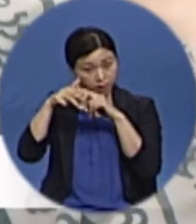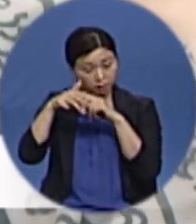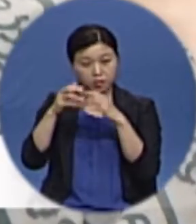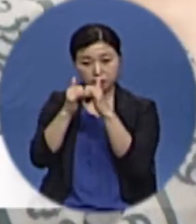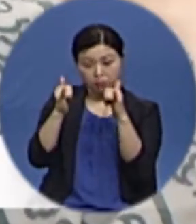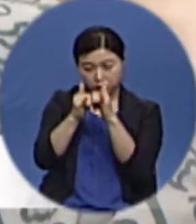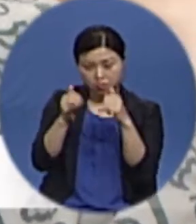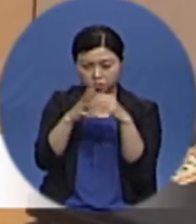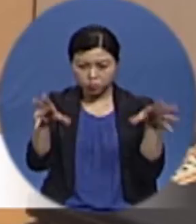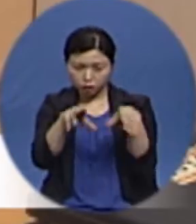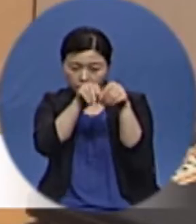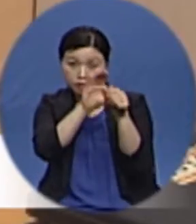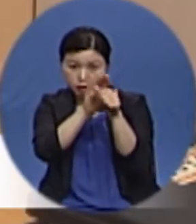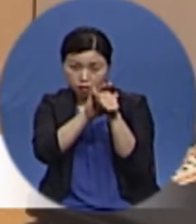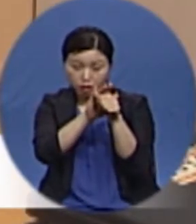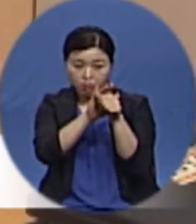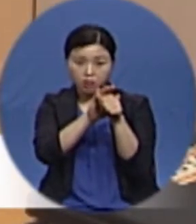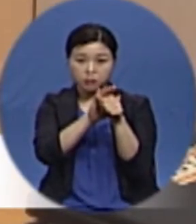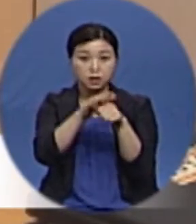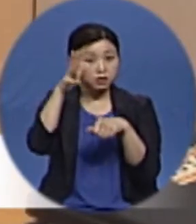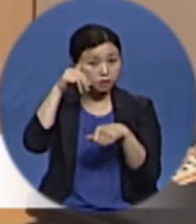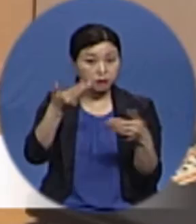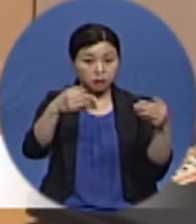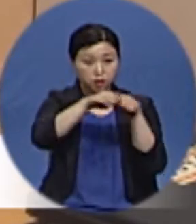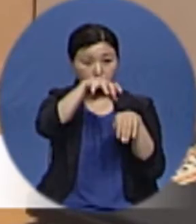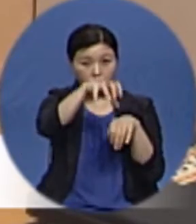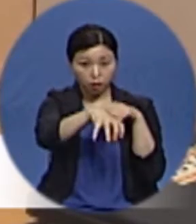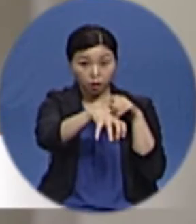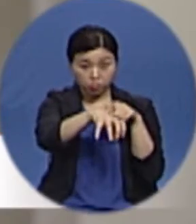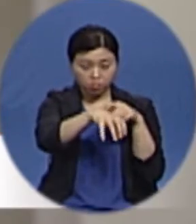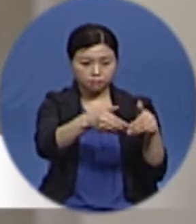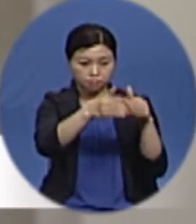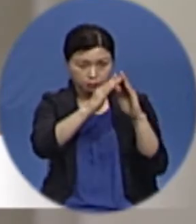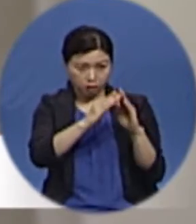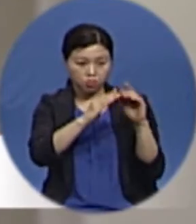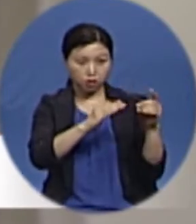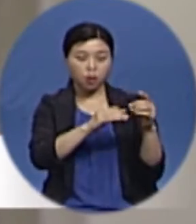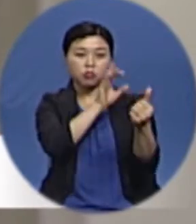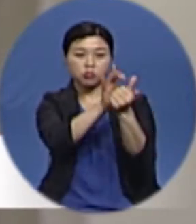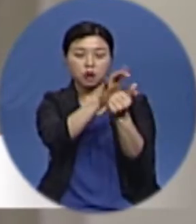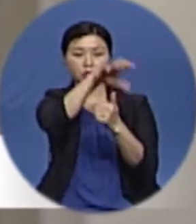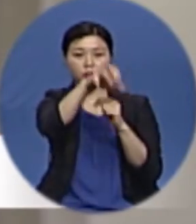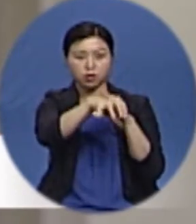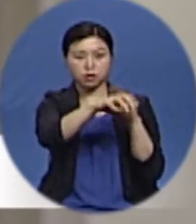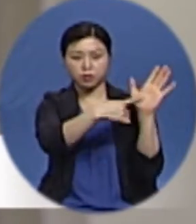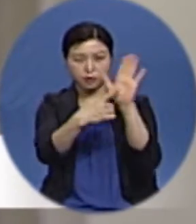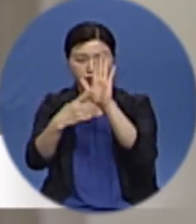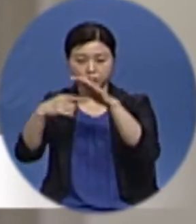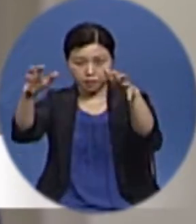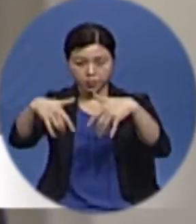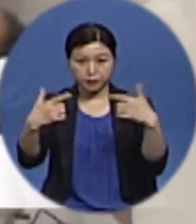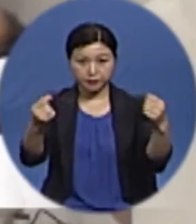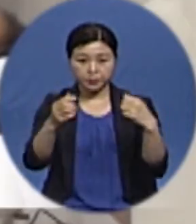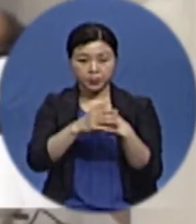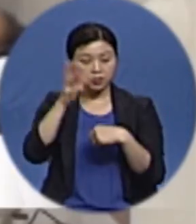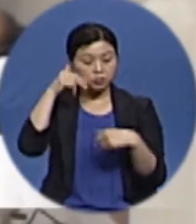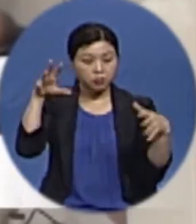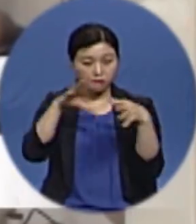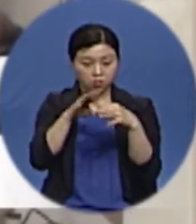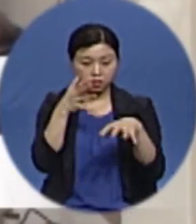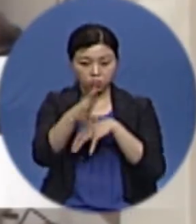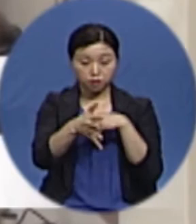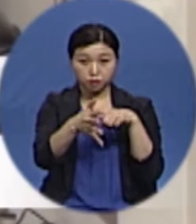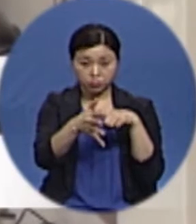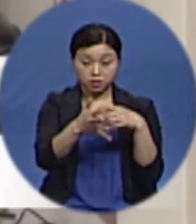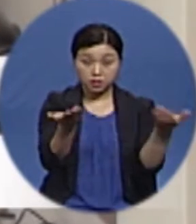지원하는 광역치매센터를 운영하기로 하고 수탁기관을 공모합니다. 신청 자격은 치매 관리 업무에 필요한 전문